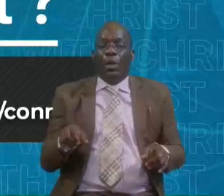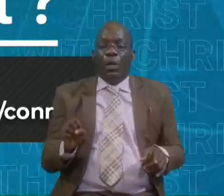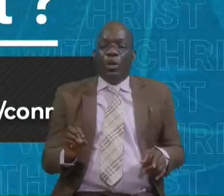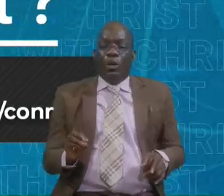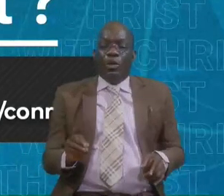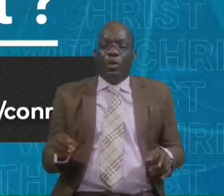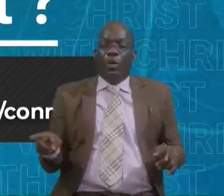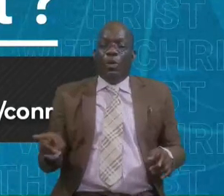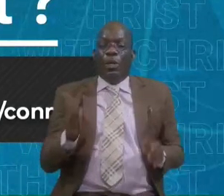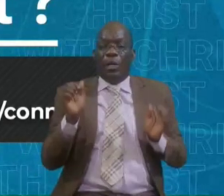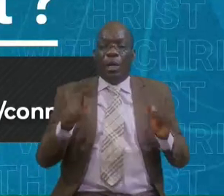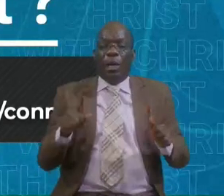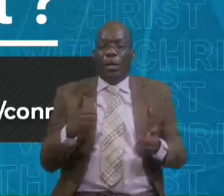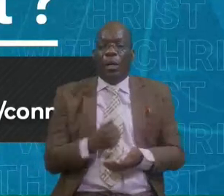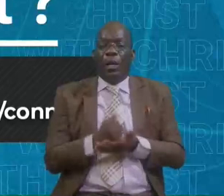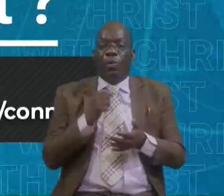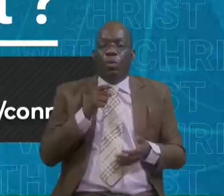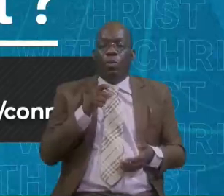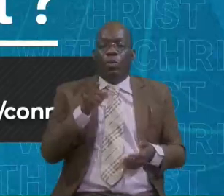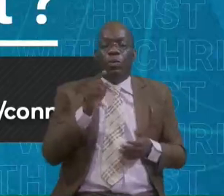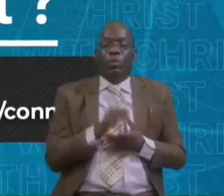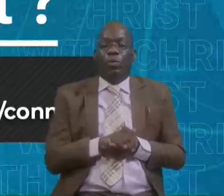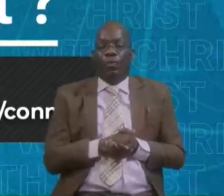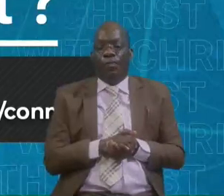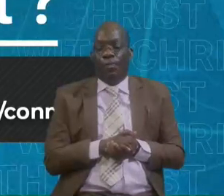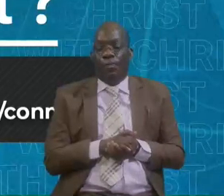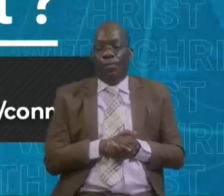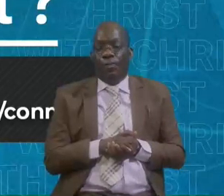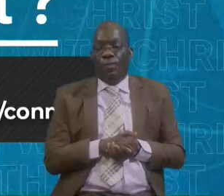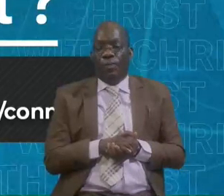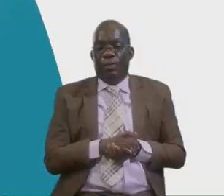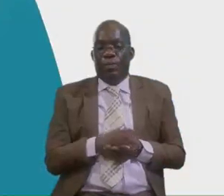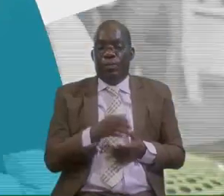vous demander pour que nous puissions vous aider.